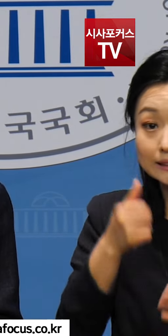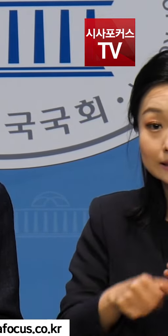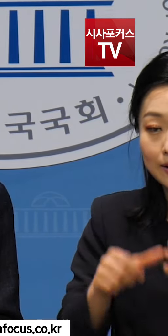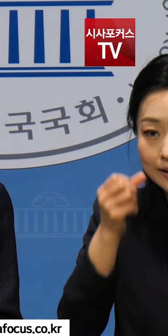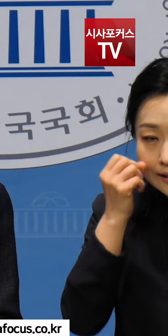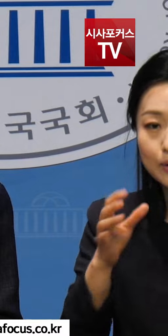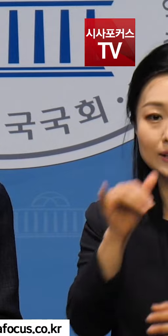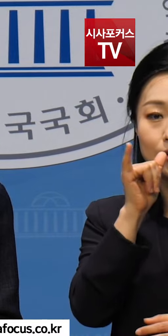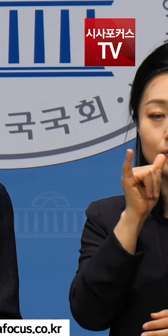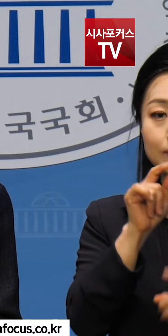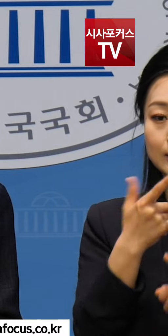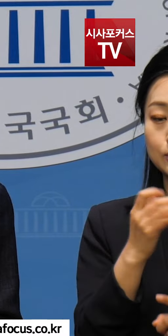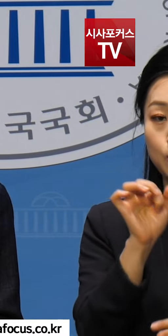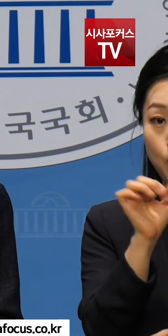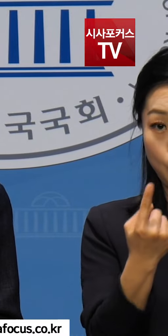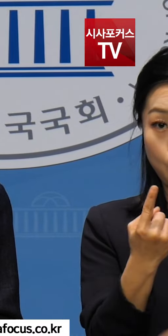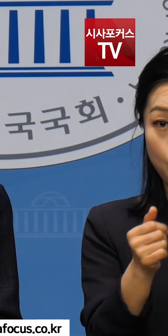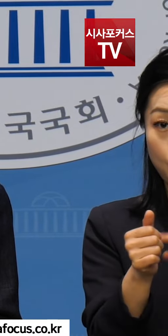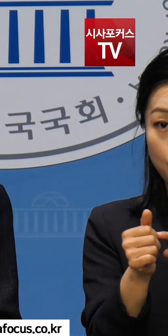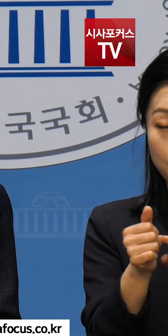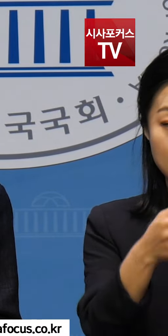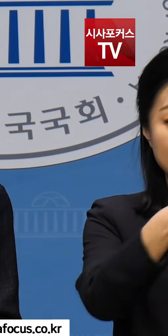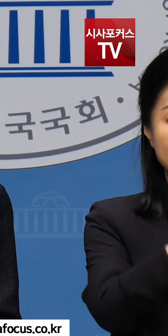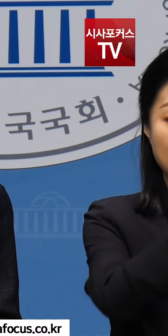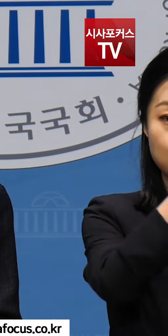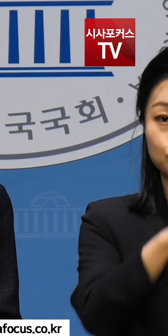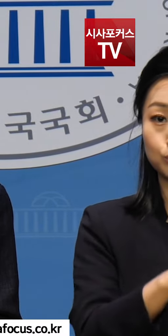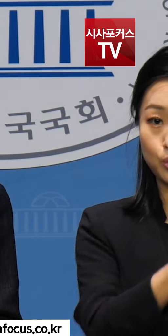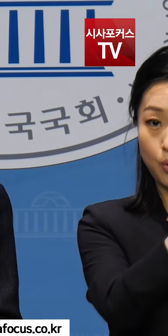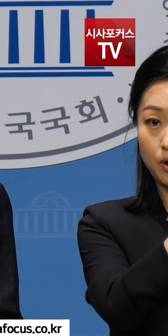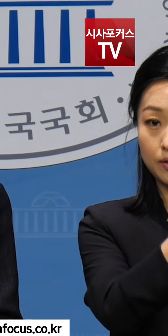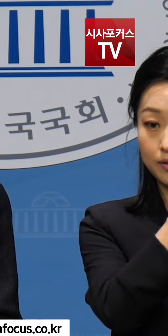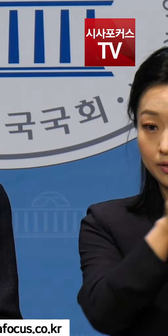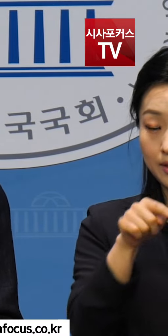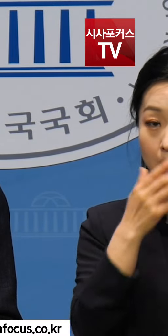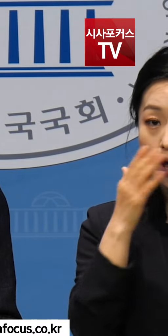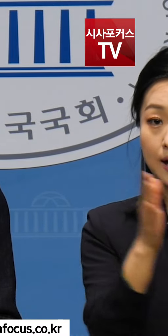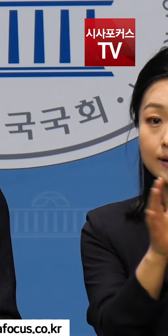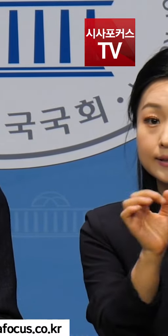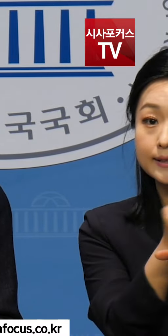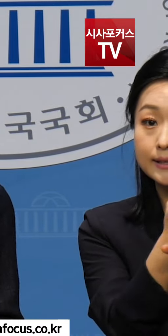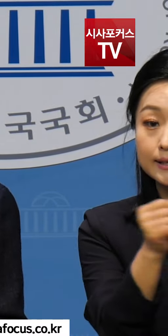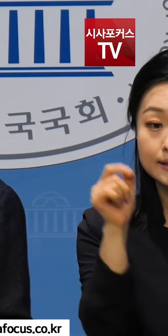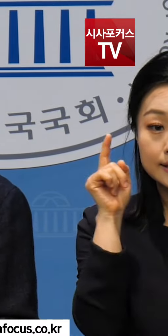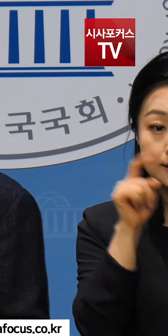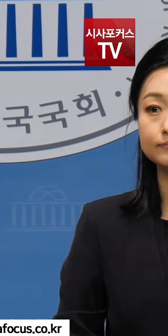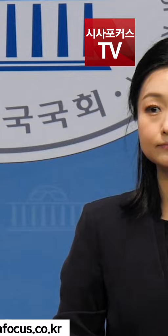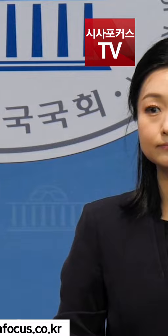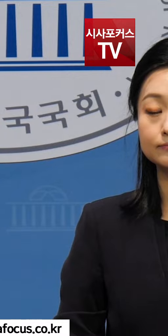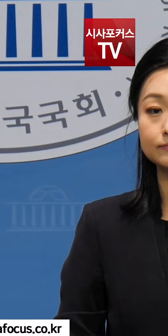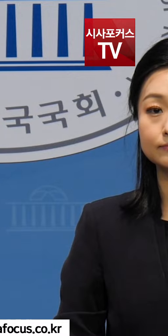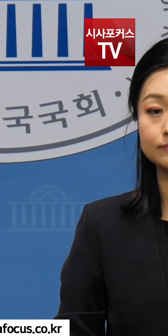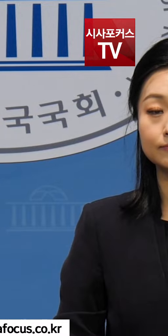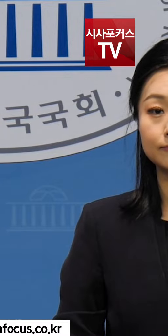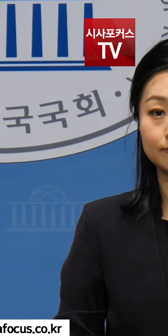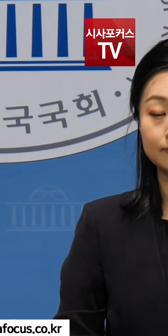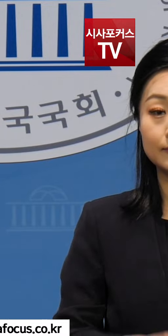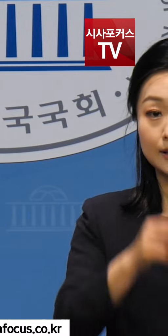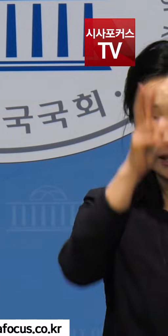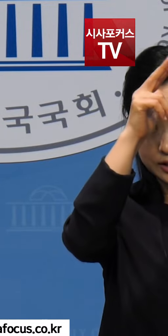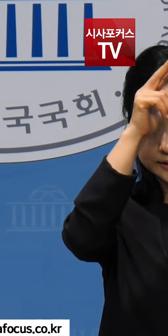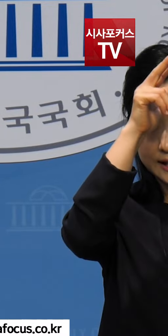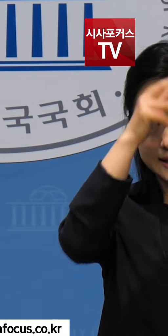매개로 삼부토건과 대통령실의 유착이라는 새로운 의혹이 불거졌다. 같은 기간